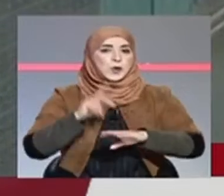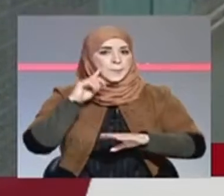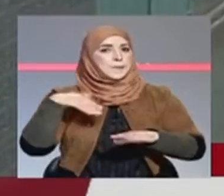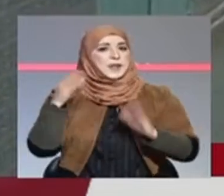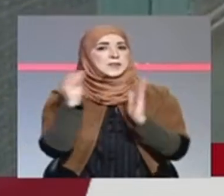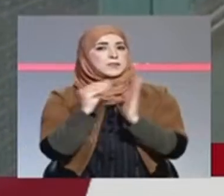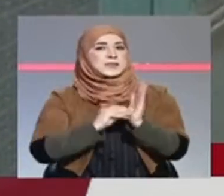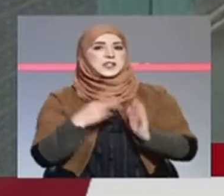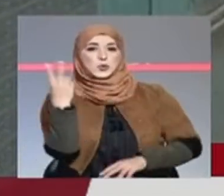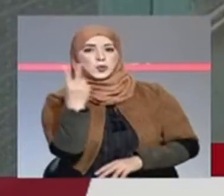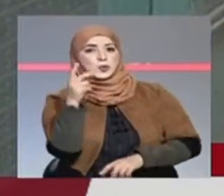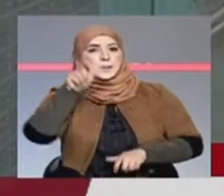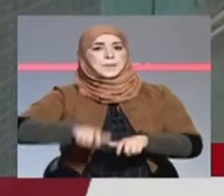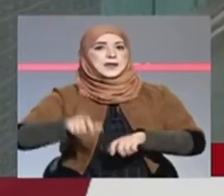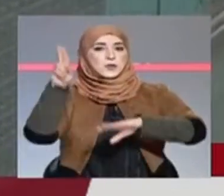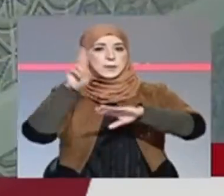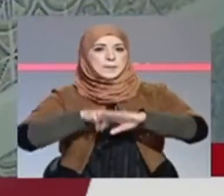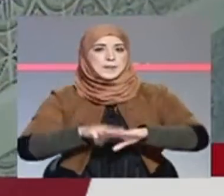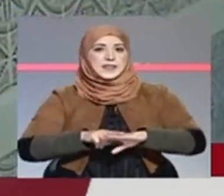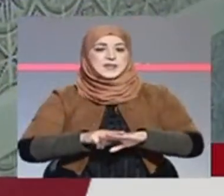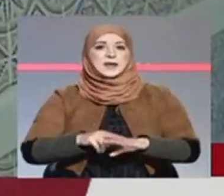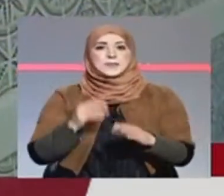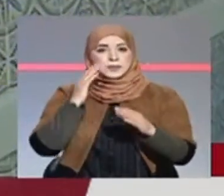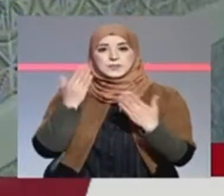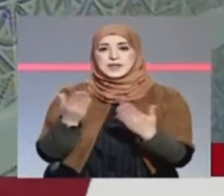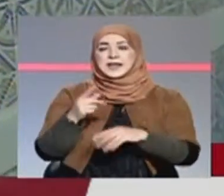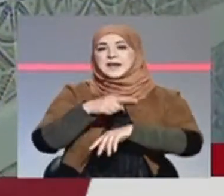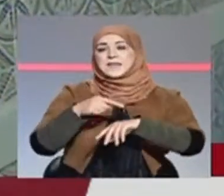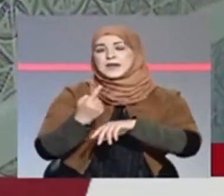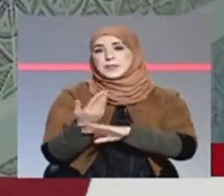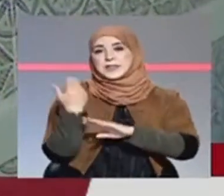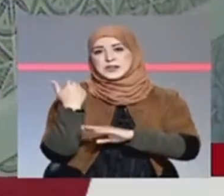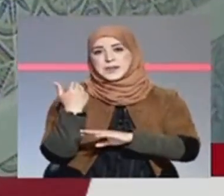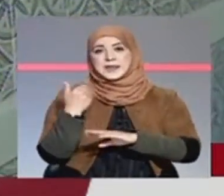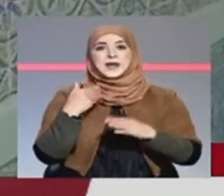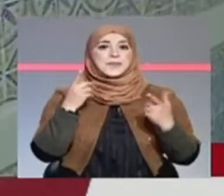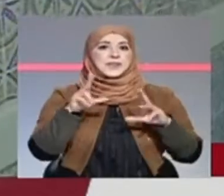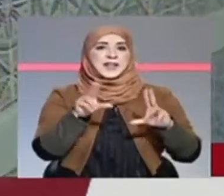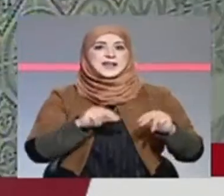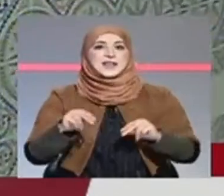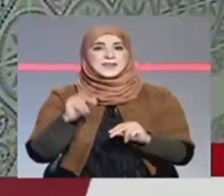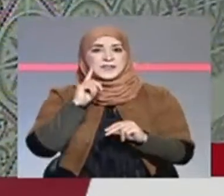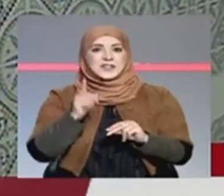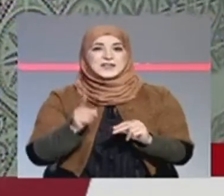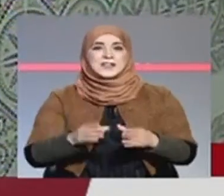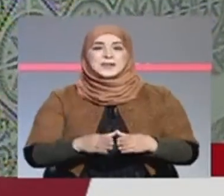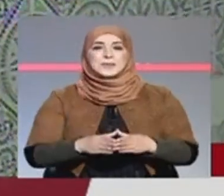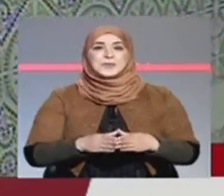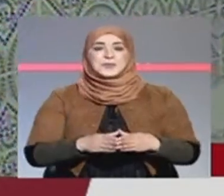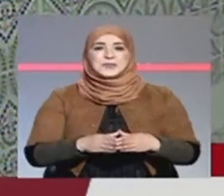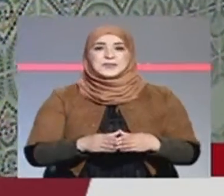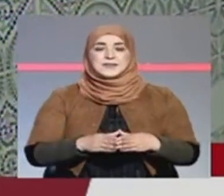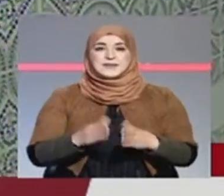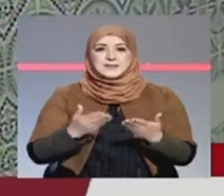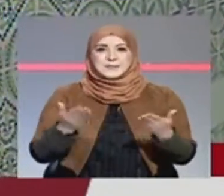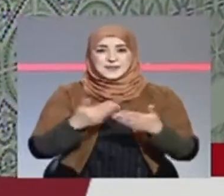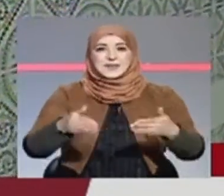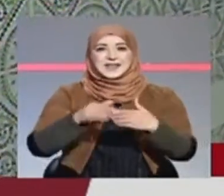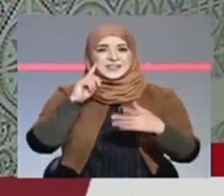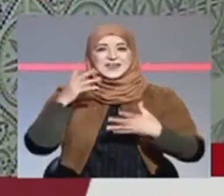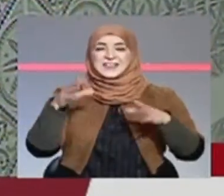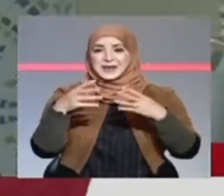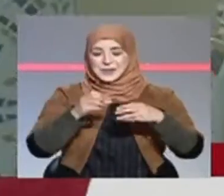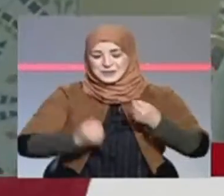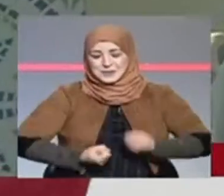تسجيل حالتي وفاه جديدتين خلال الاربع والعشرين ساعه الماضيه كما يشهد الوضع الوبائي تراجع عدد المقيمين بقسم